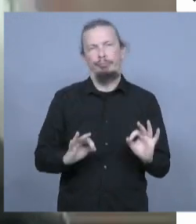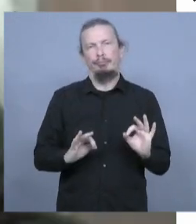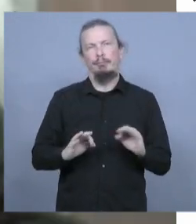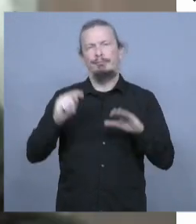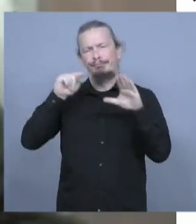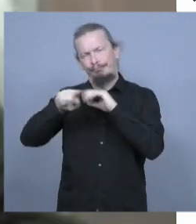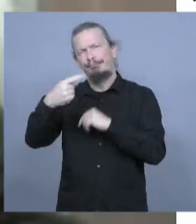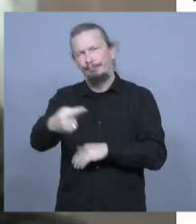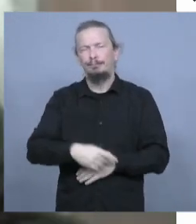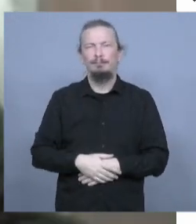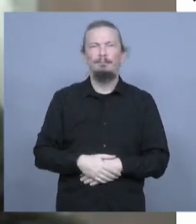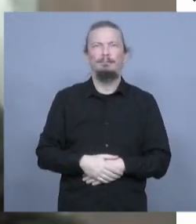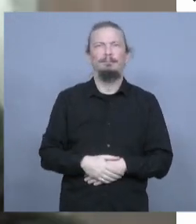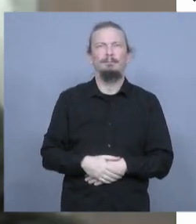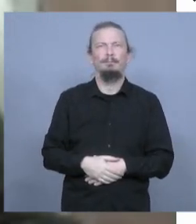cependant.